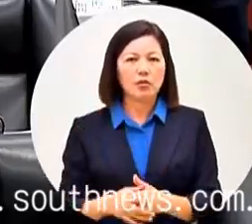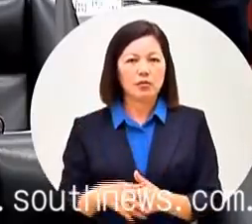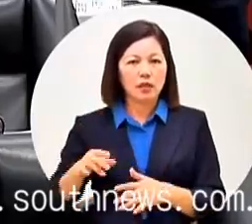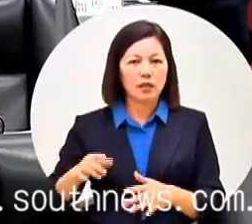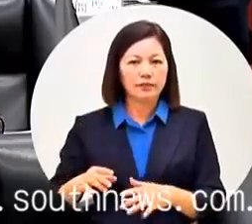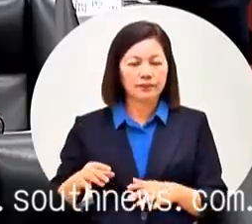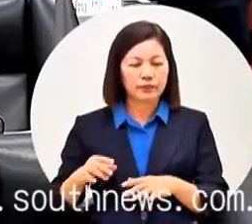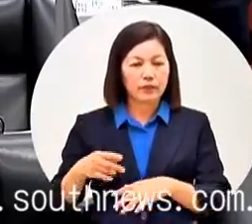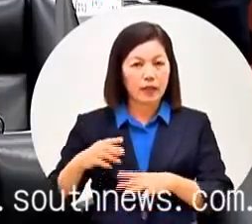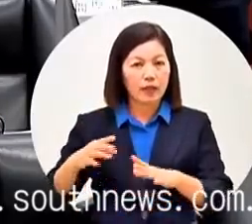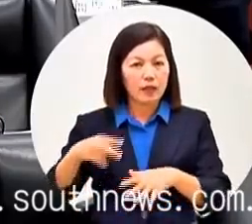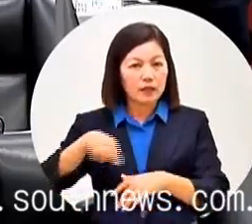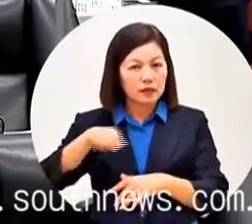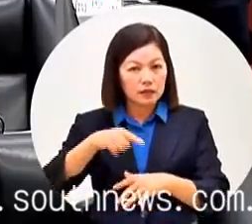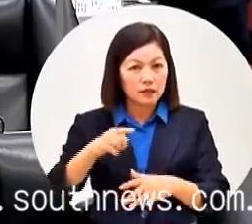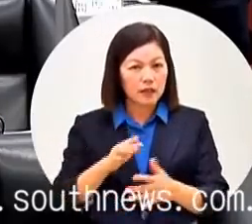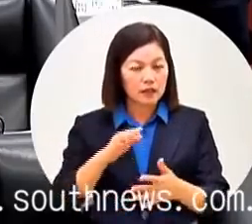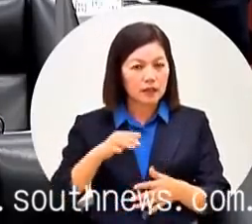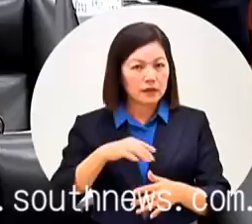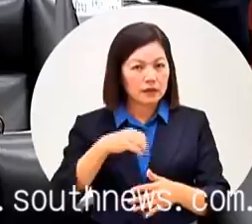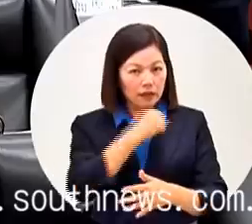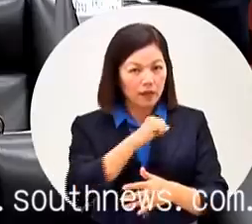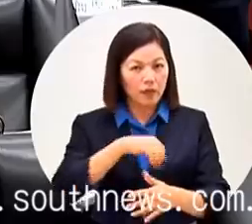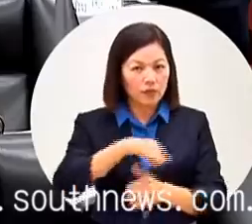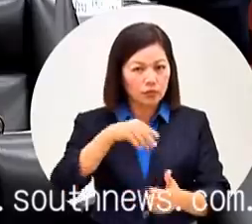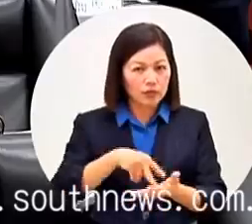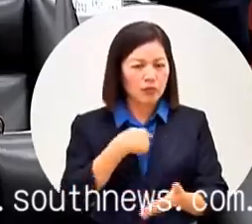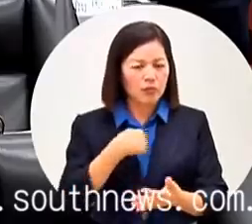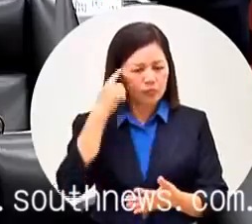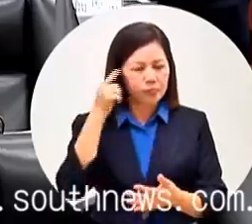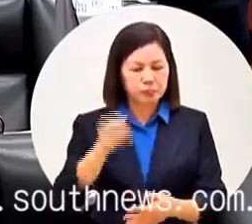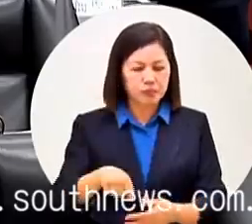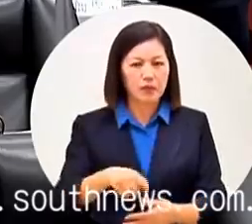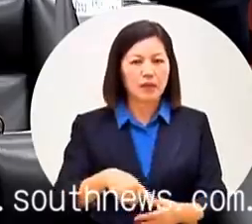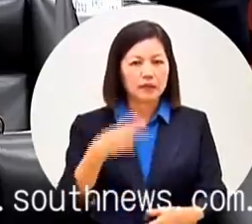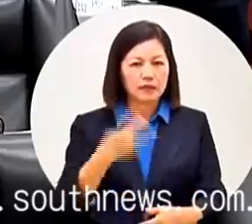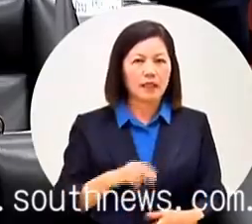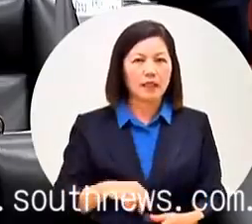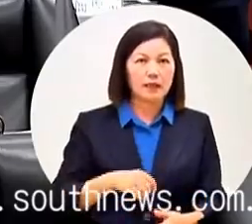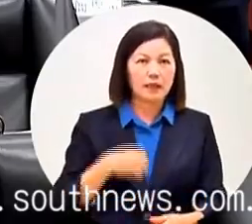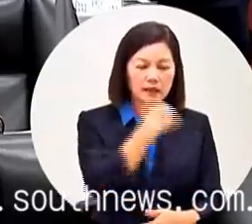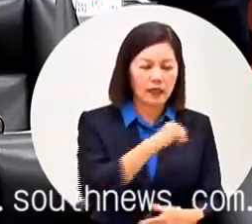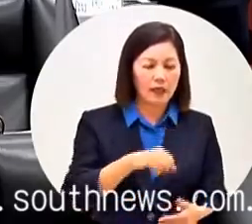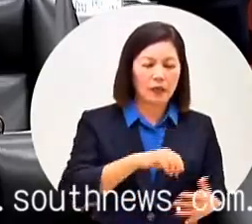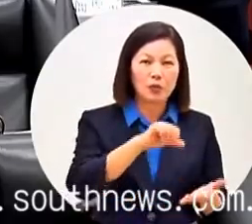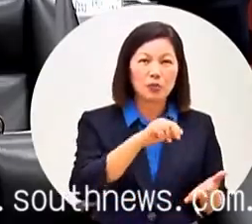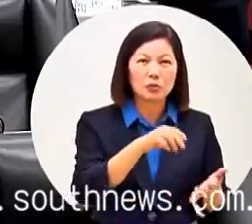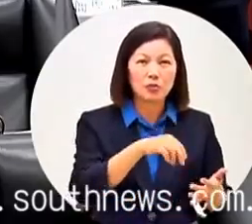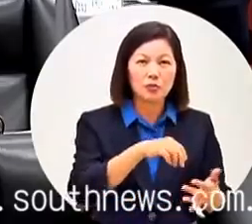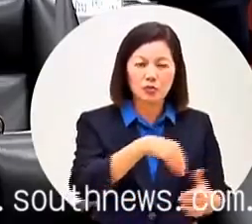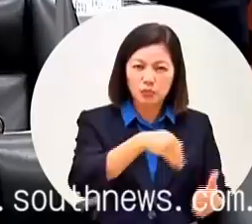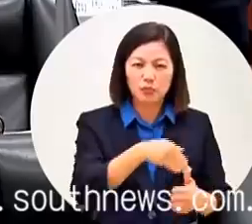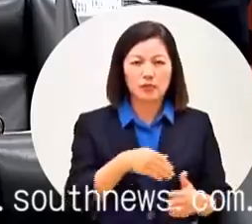这是一种台湾民主的展示。市长，你不可以用所谓的台独比美独这么可怕，你怎